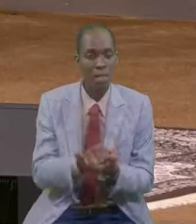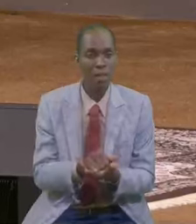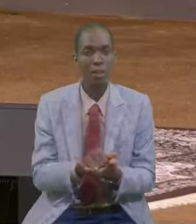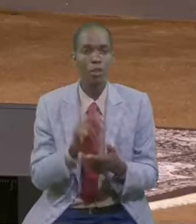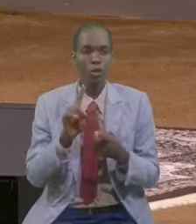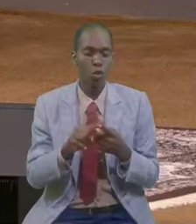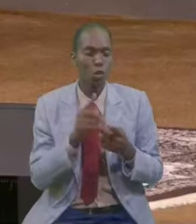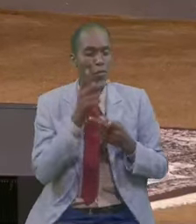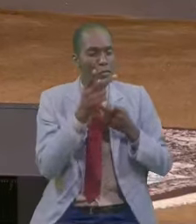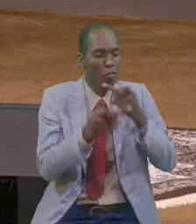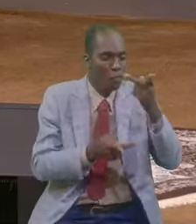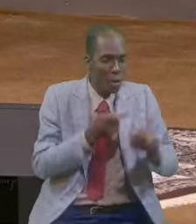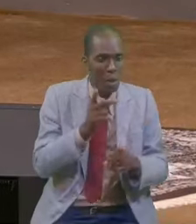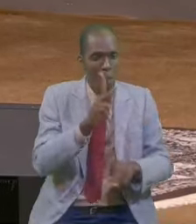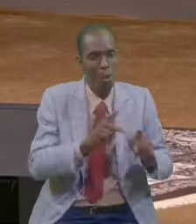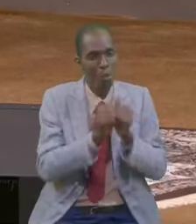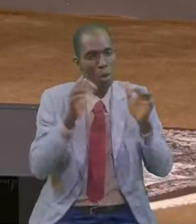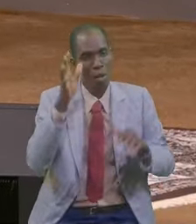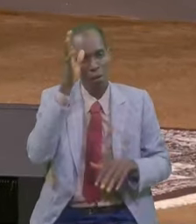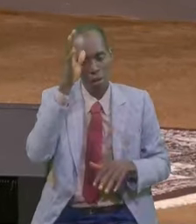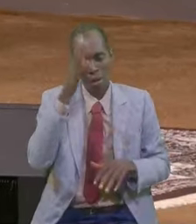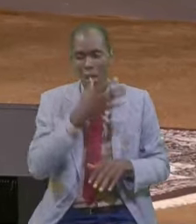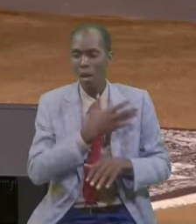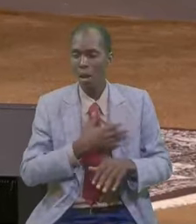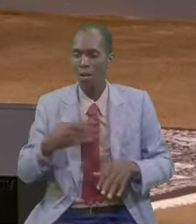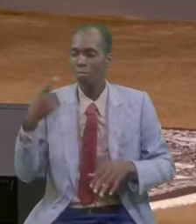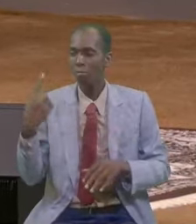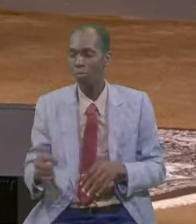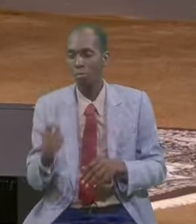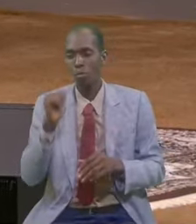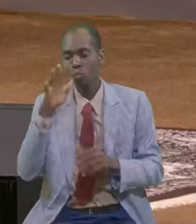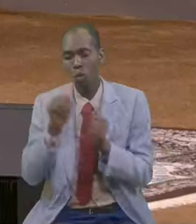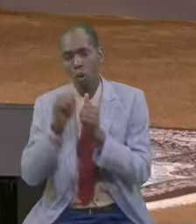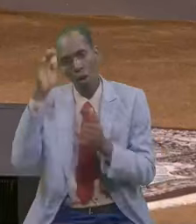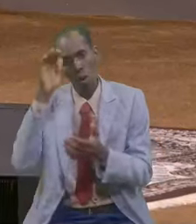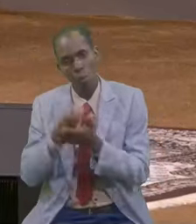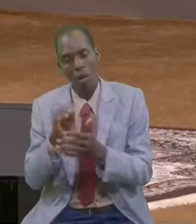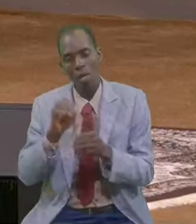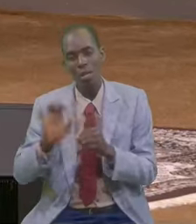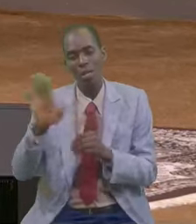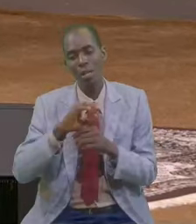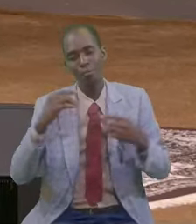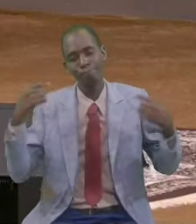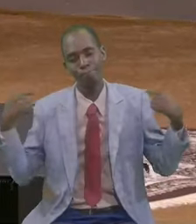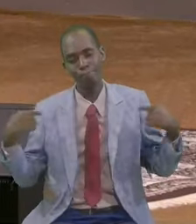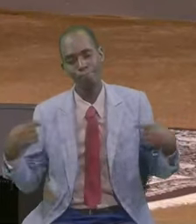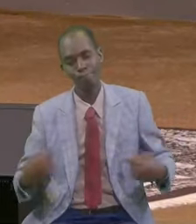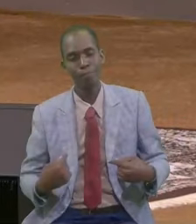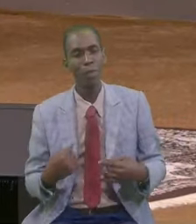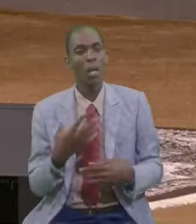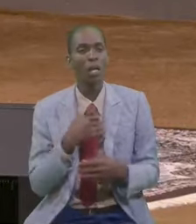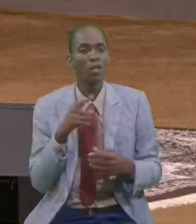à visiter les orphelins et les veuves dans leur affliction et à se